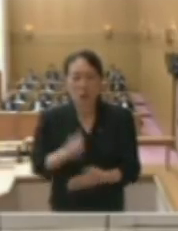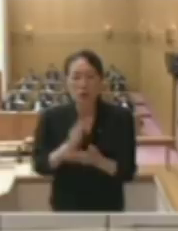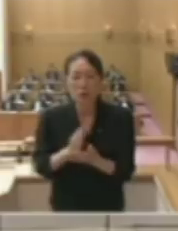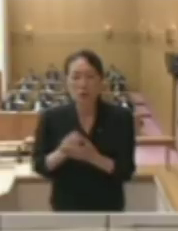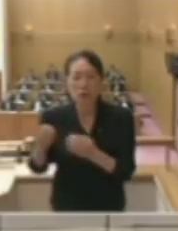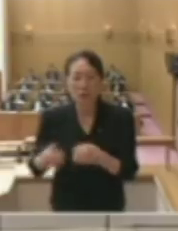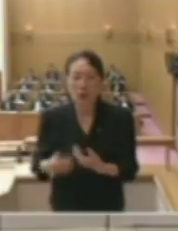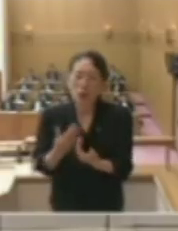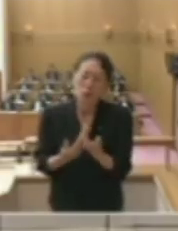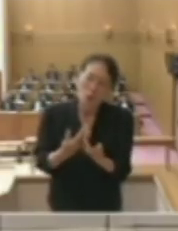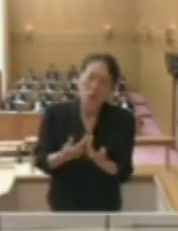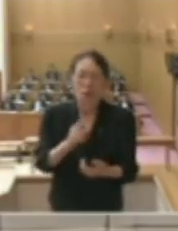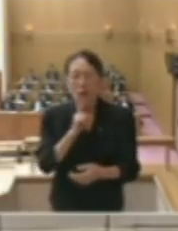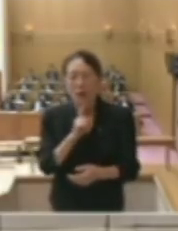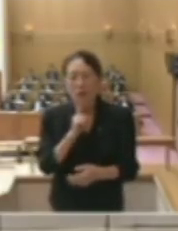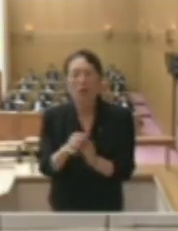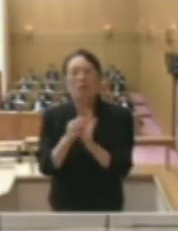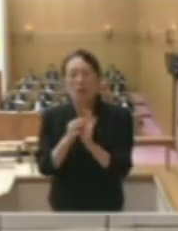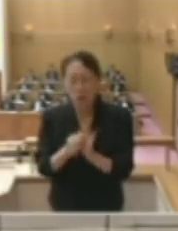本党と見たりについては、